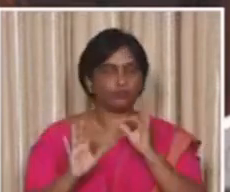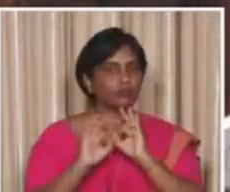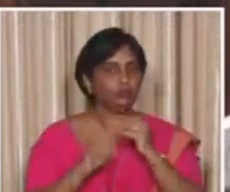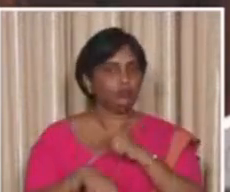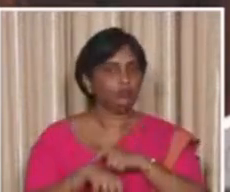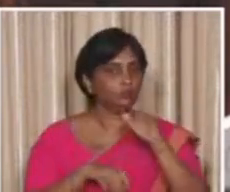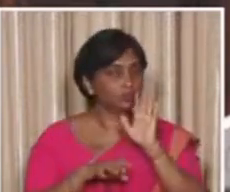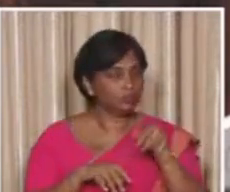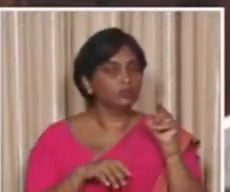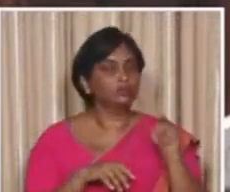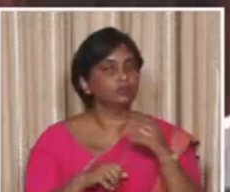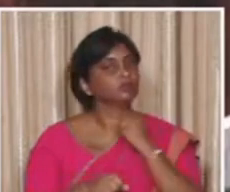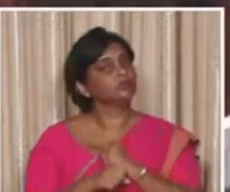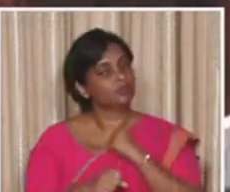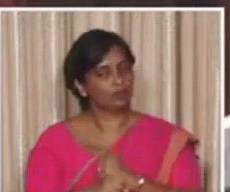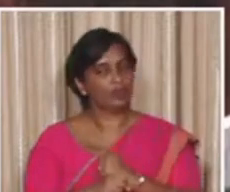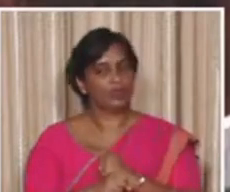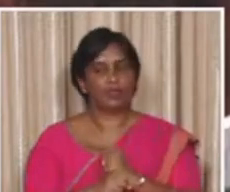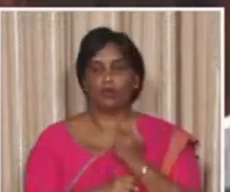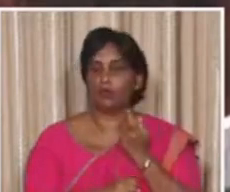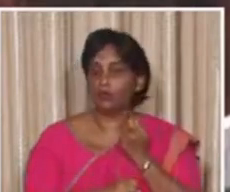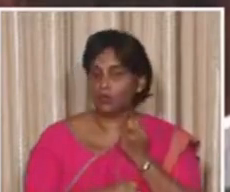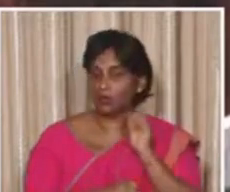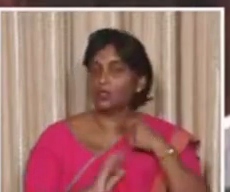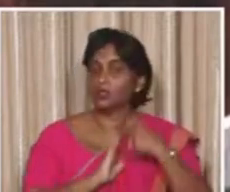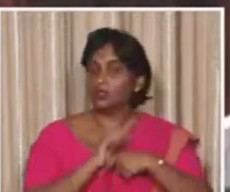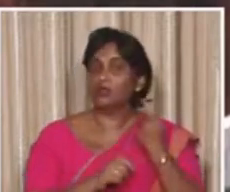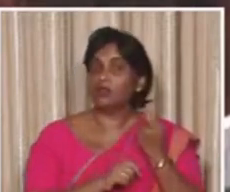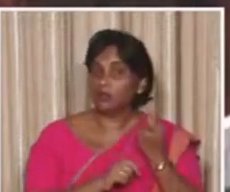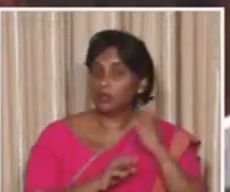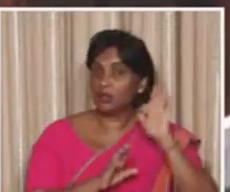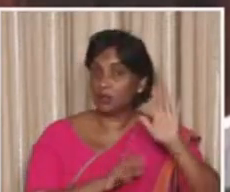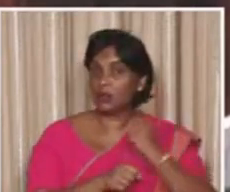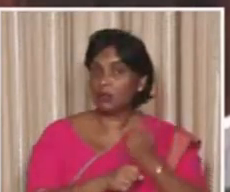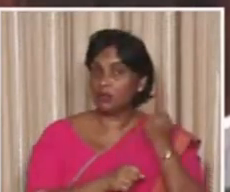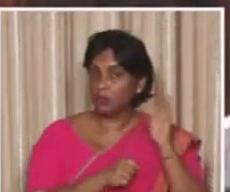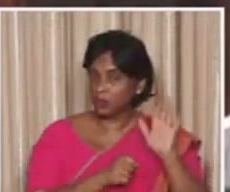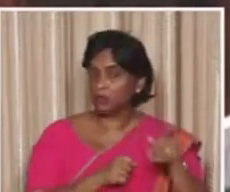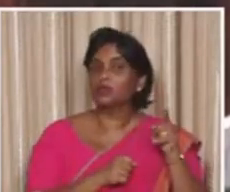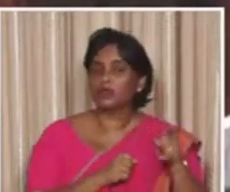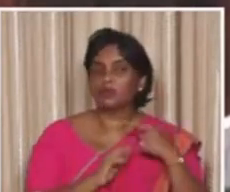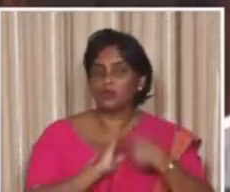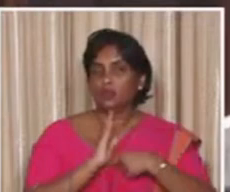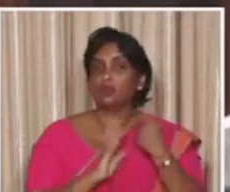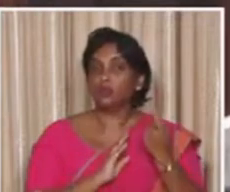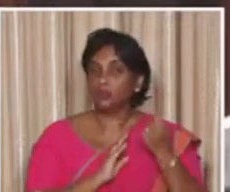தான் அரசாங்கத்துடைய நிதியிலே இலங்கை அரசாங்கத்துடைய வரவு செலவு இலங்கை